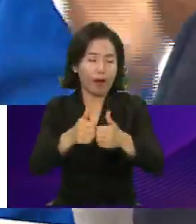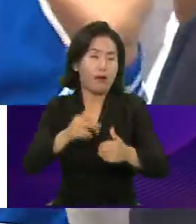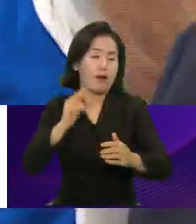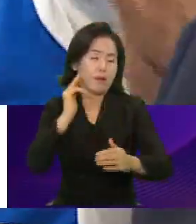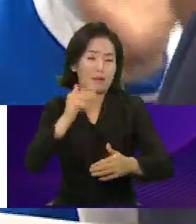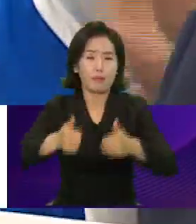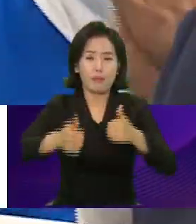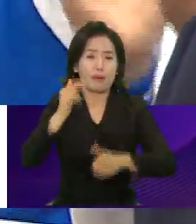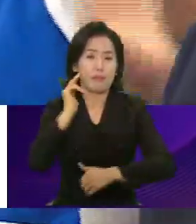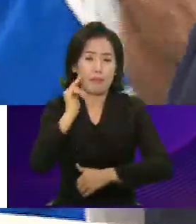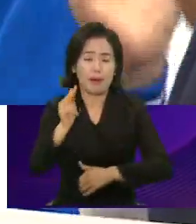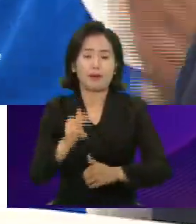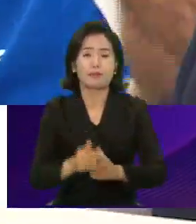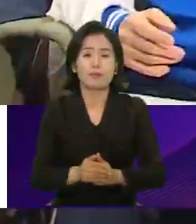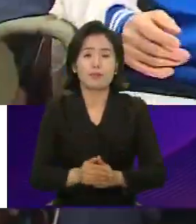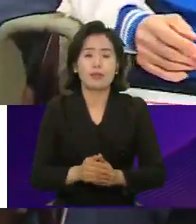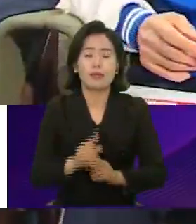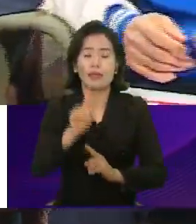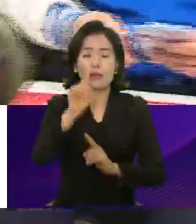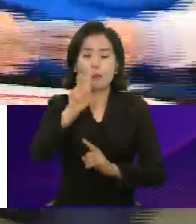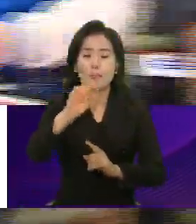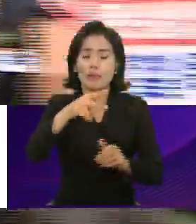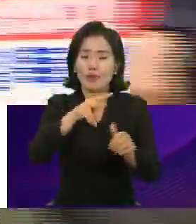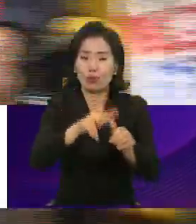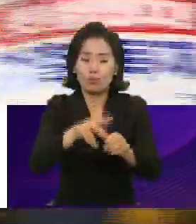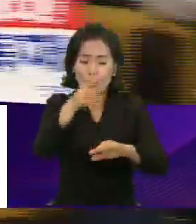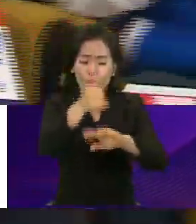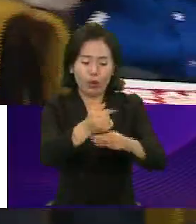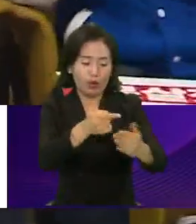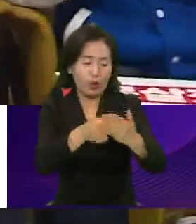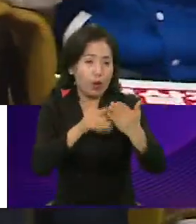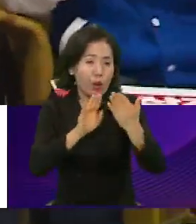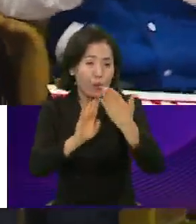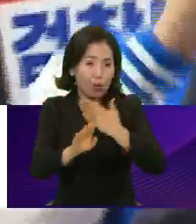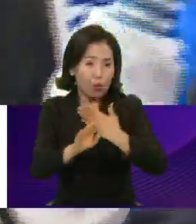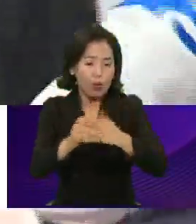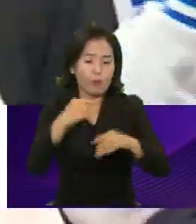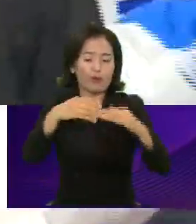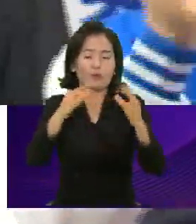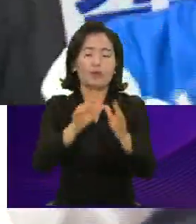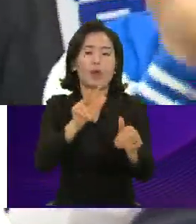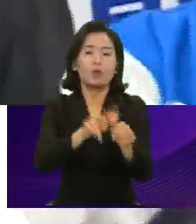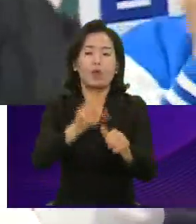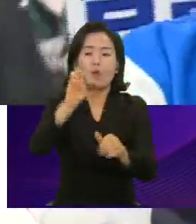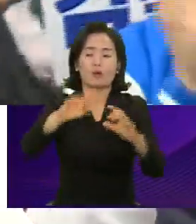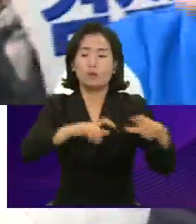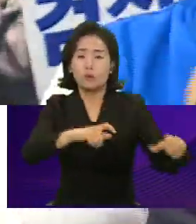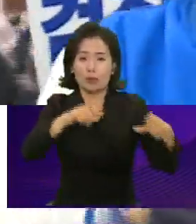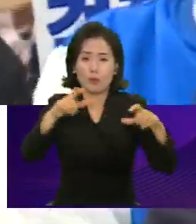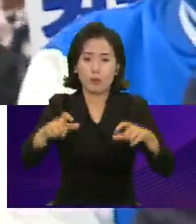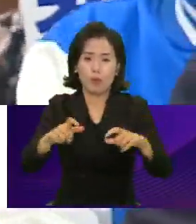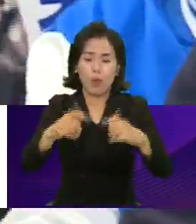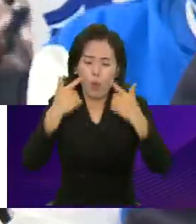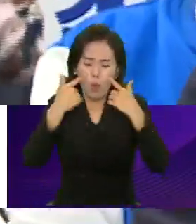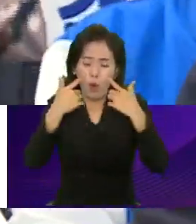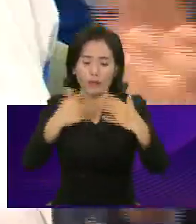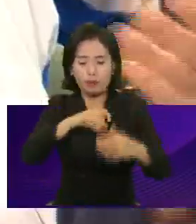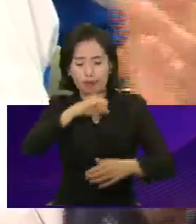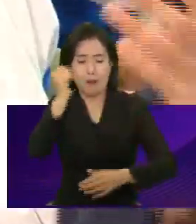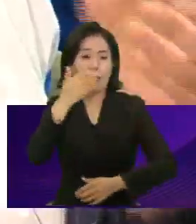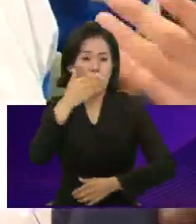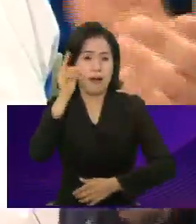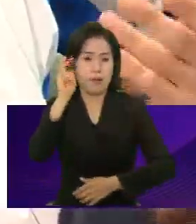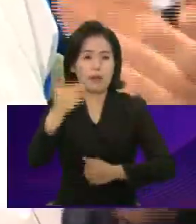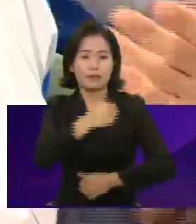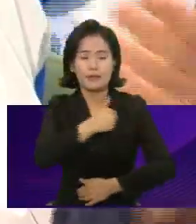격전지로 급부상했습니다. 민 후보는 출구조사 결과가 나온 직후 민주당 후보들이 광주 전남 지역에선 압도적으로 당선될